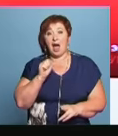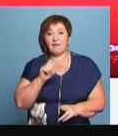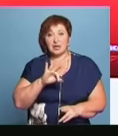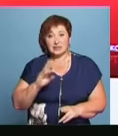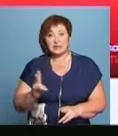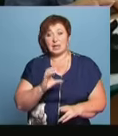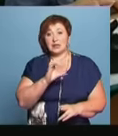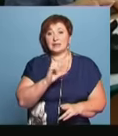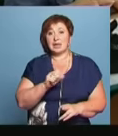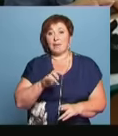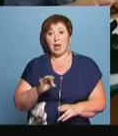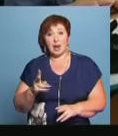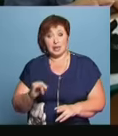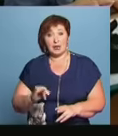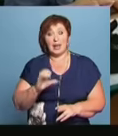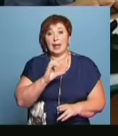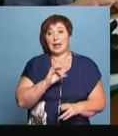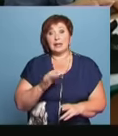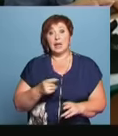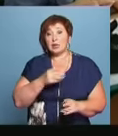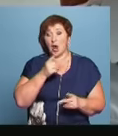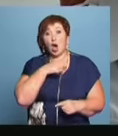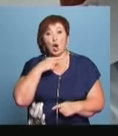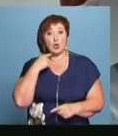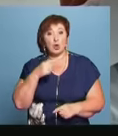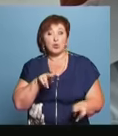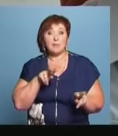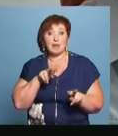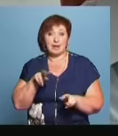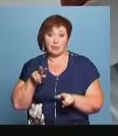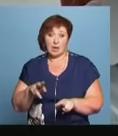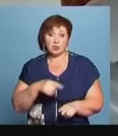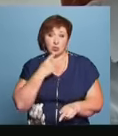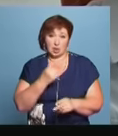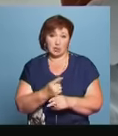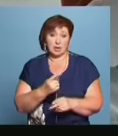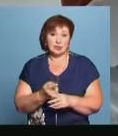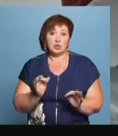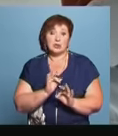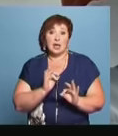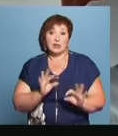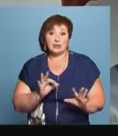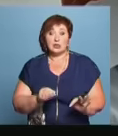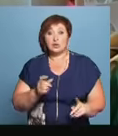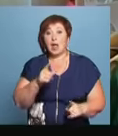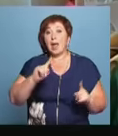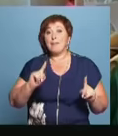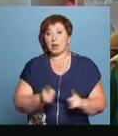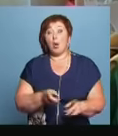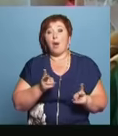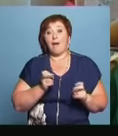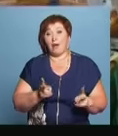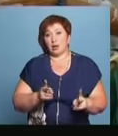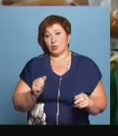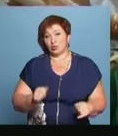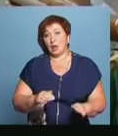Сомали. Накануне сотрудники Россельхознадзора подробно рассказали журналистам о ситуации с продовольственным эмбарго. Так, недавно была уничтожена